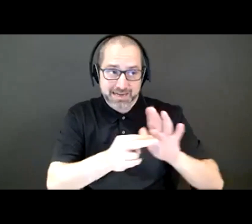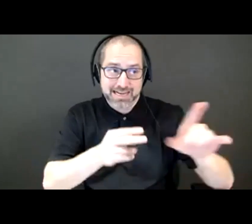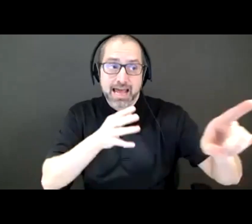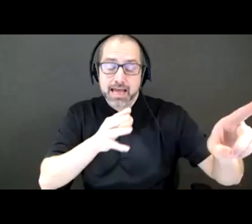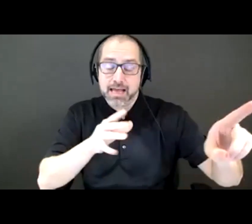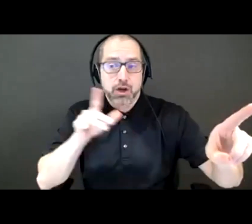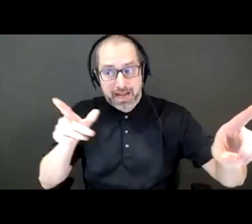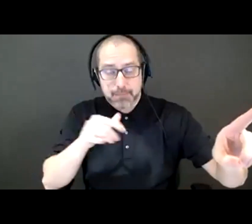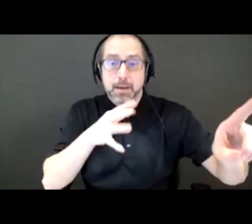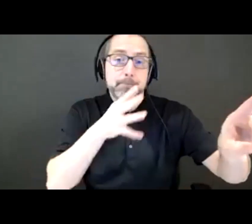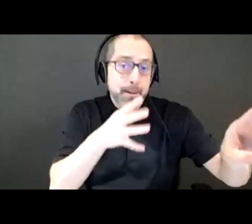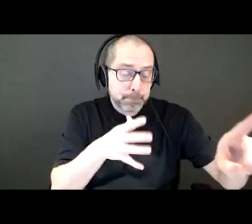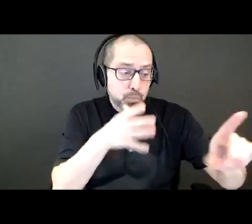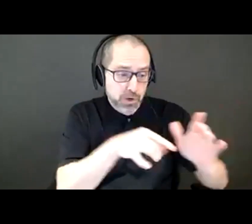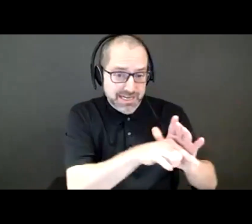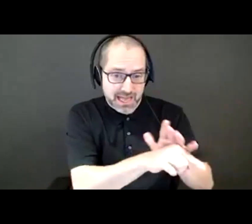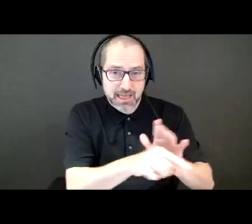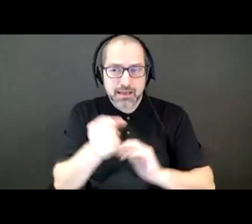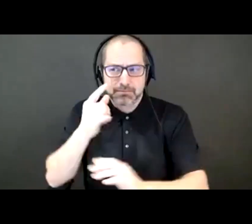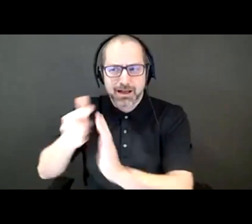y aurait un homicide familial